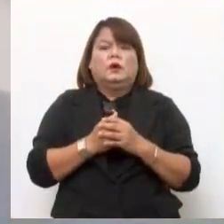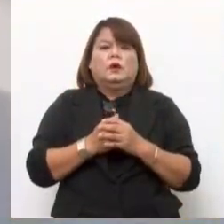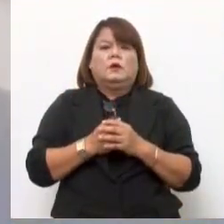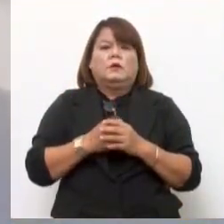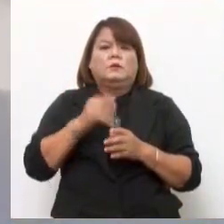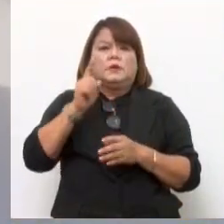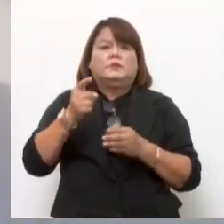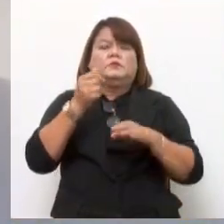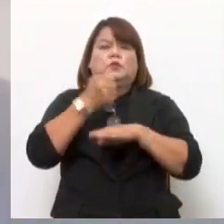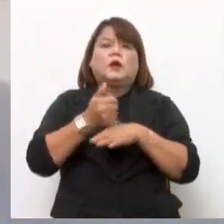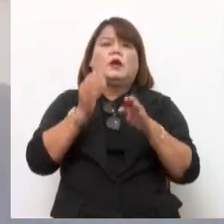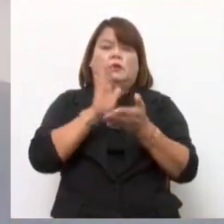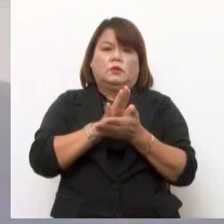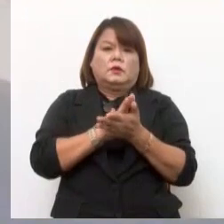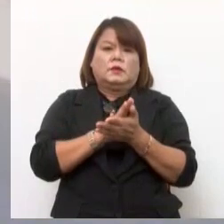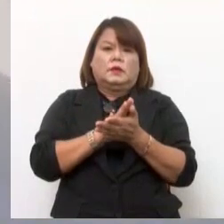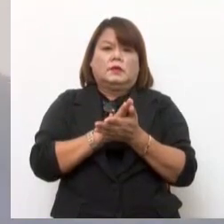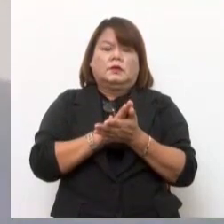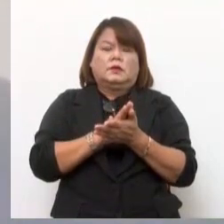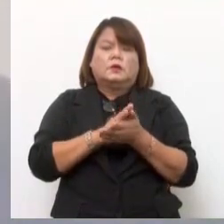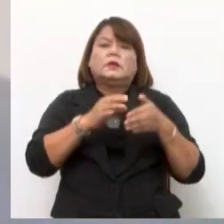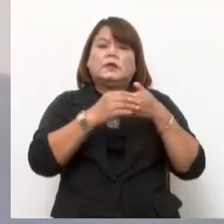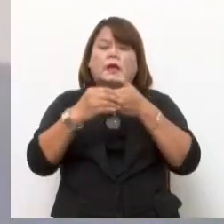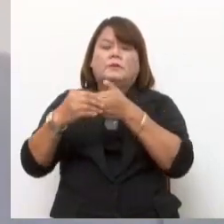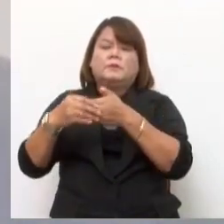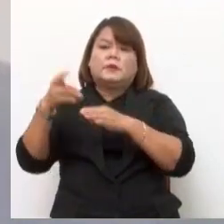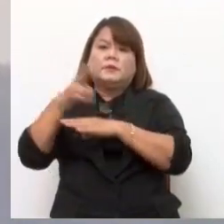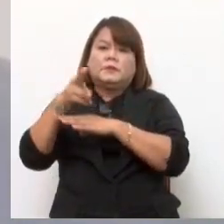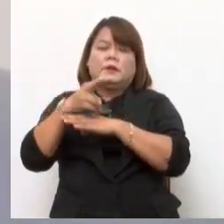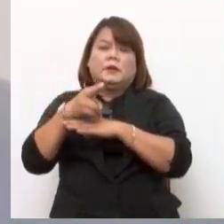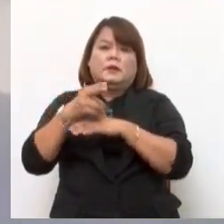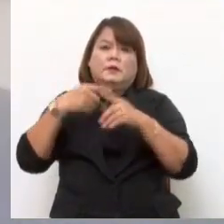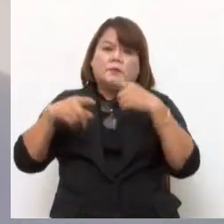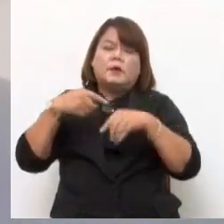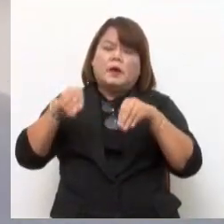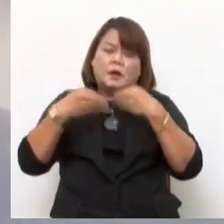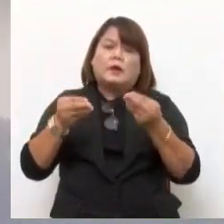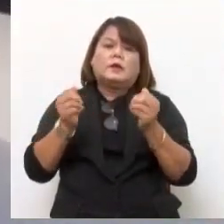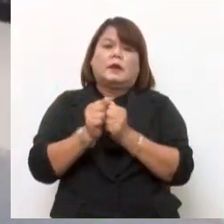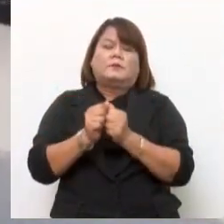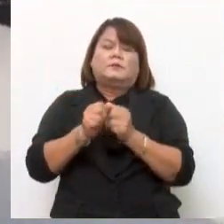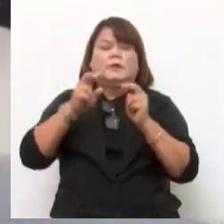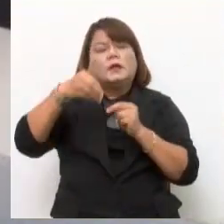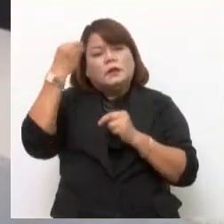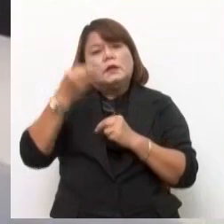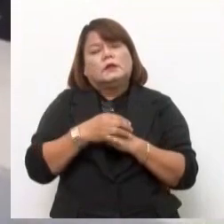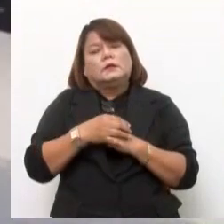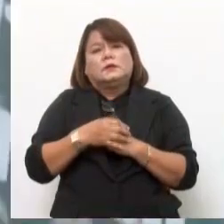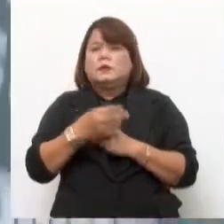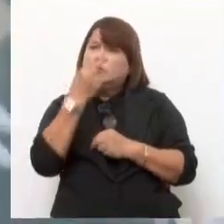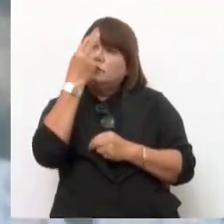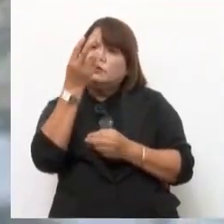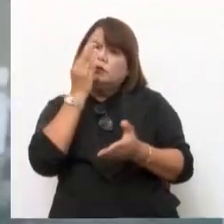งเรียนเนี่ยผมจะนำคลิปนี้มาให้กับนักเรียนนะครับได้ศึกษ